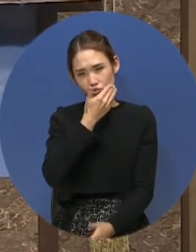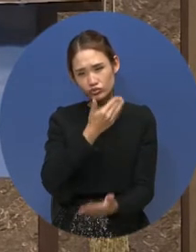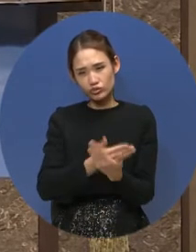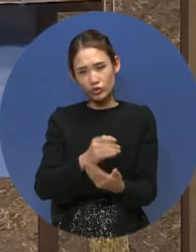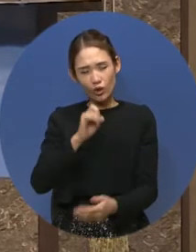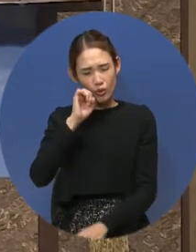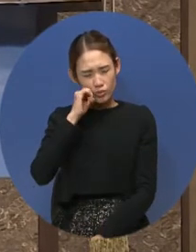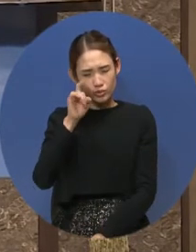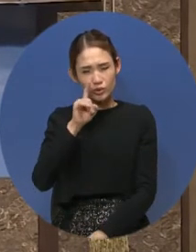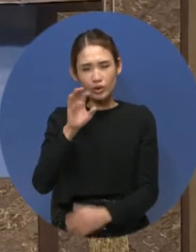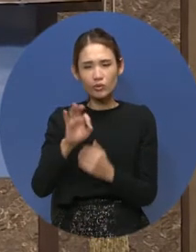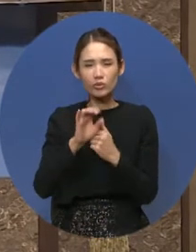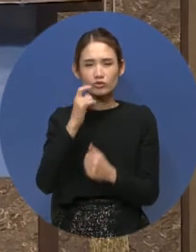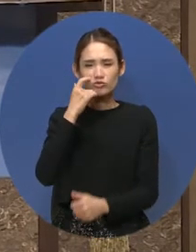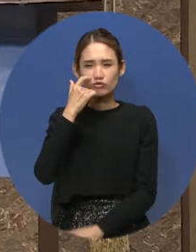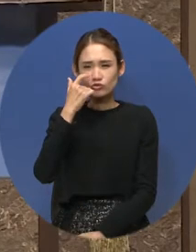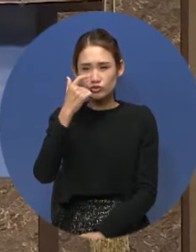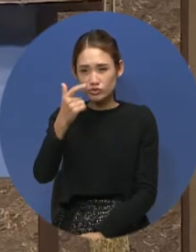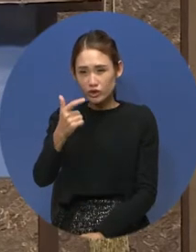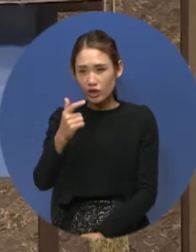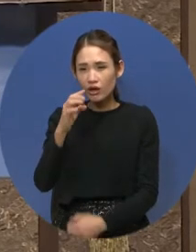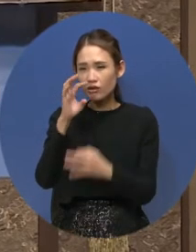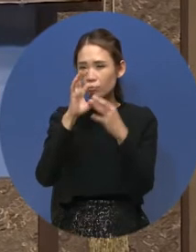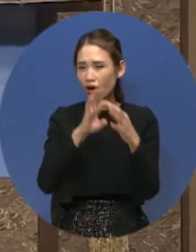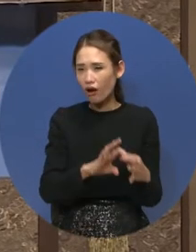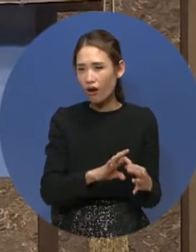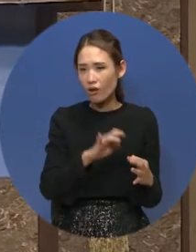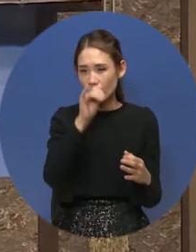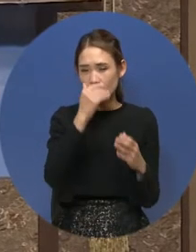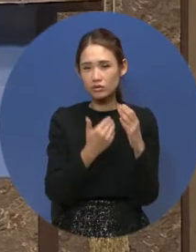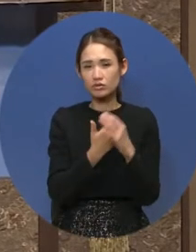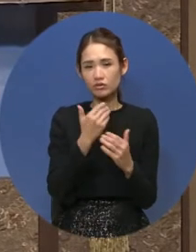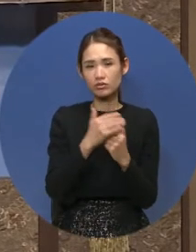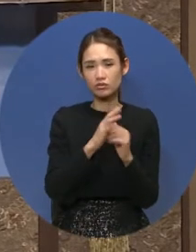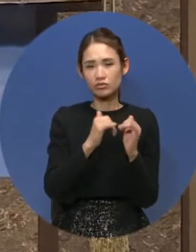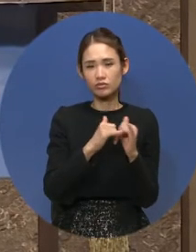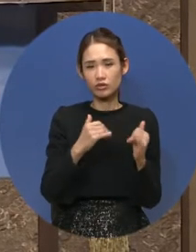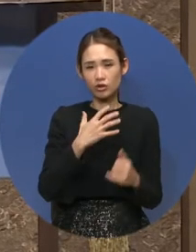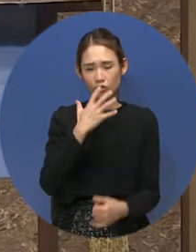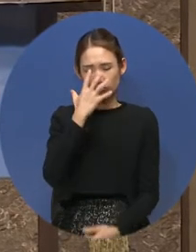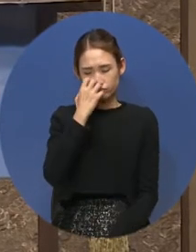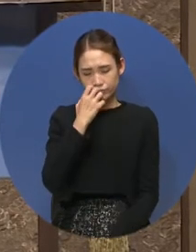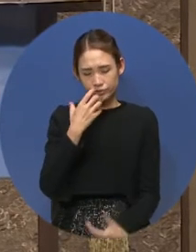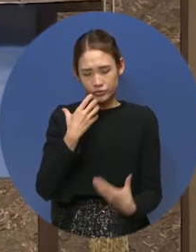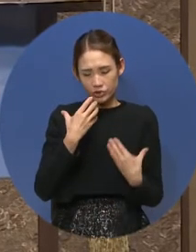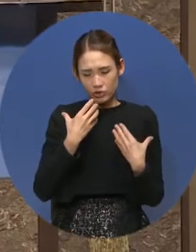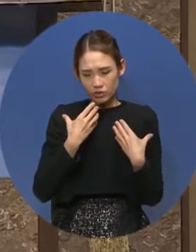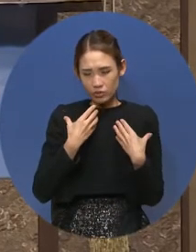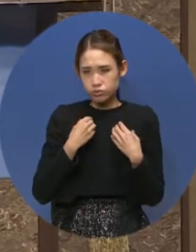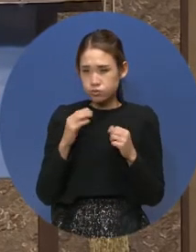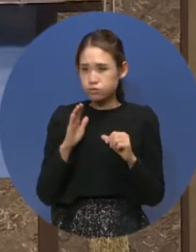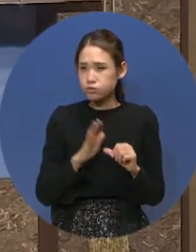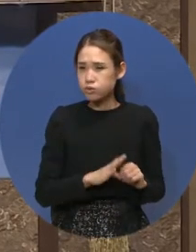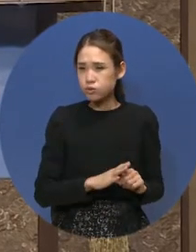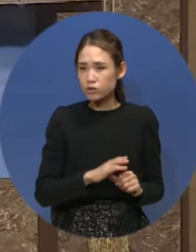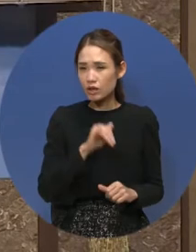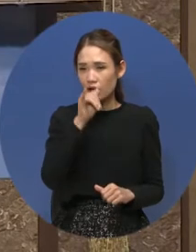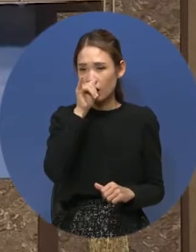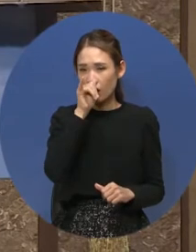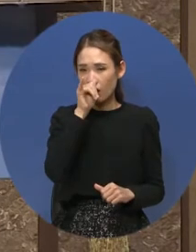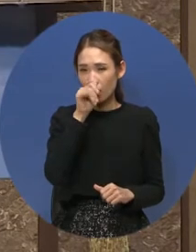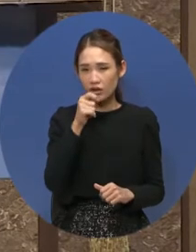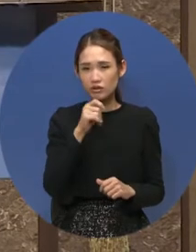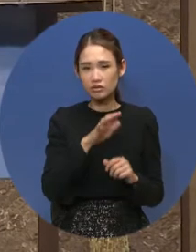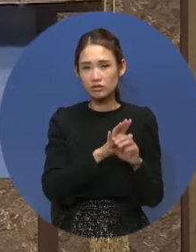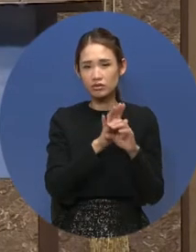코로나가 이제 지속되다 보니까 구민들, 시민, 국민분들이 우울감 네. 또 상실감이 있습니다. 그렇죠. 이런 부분을